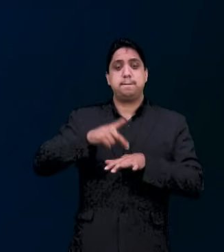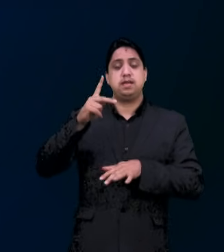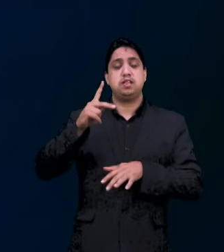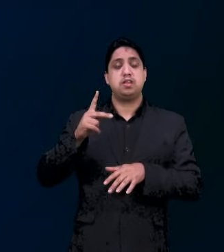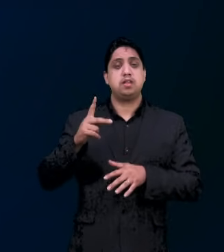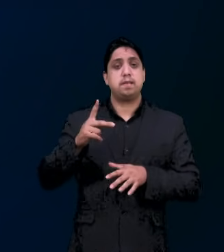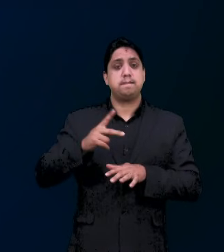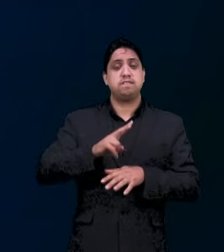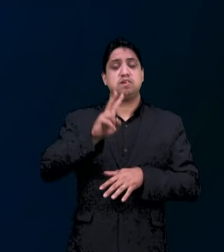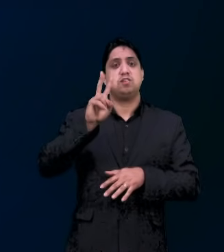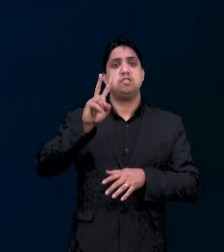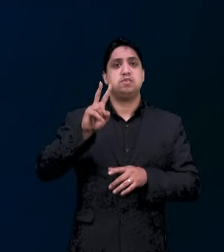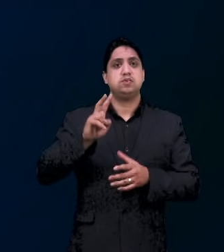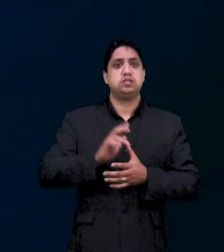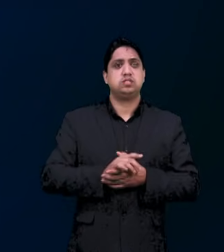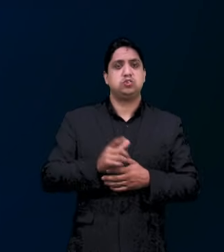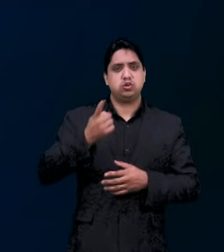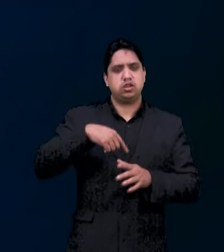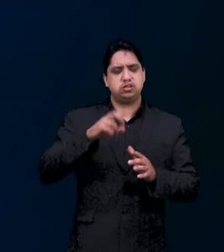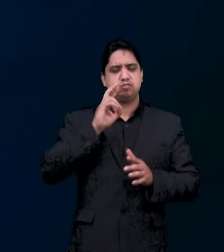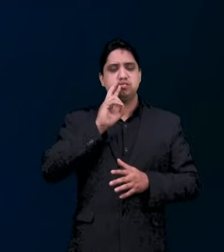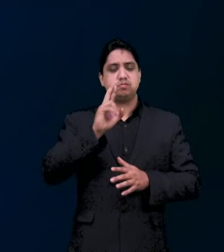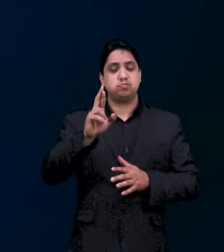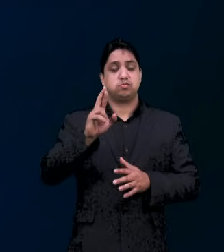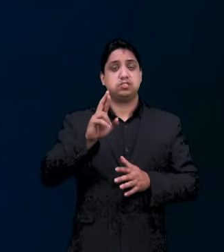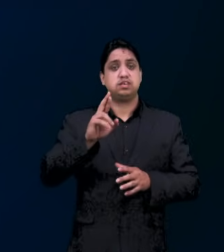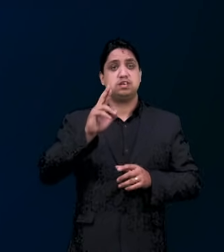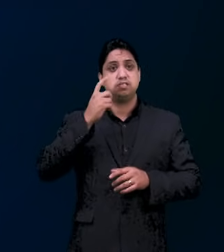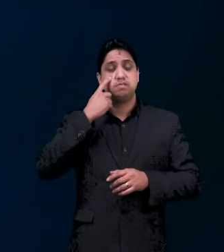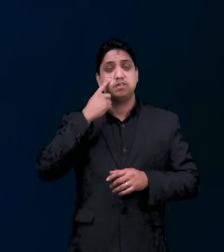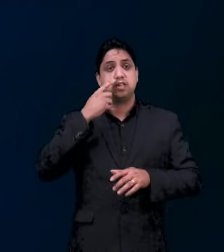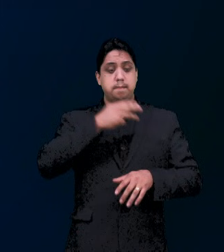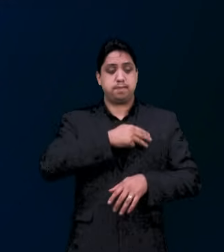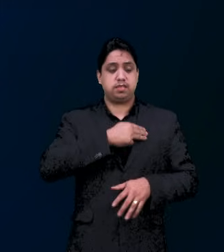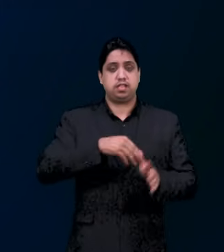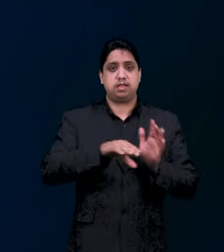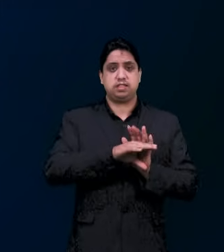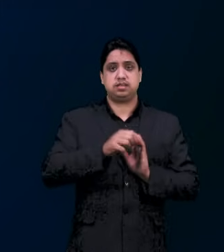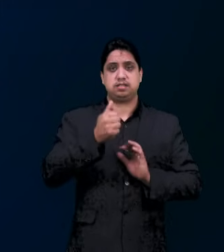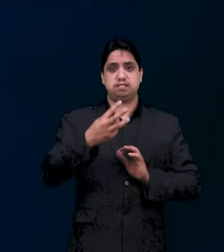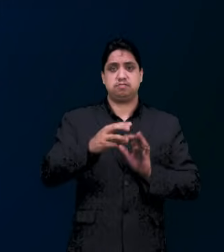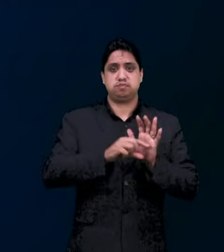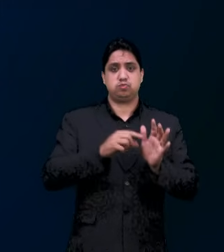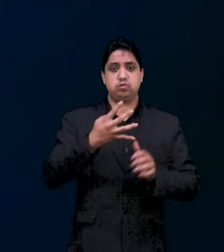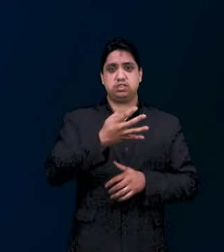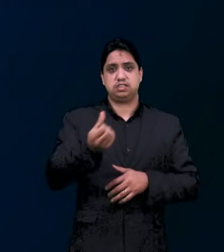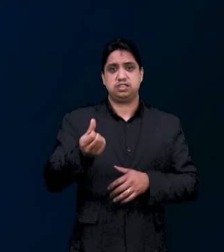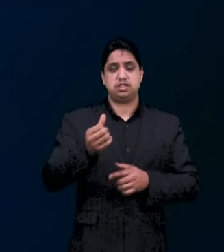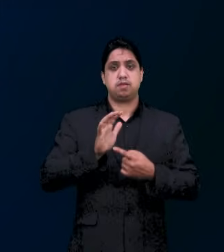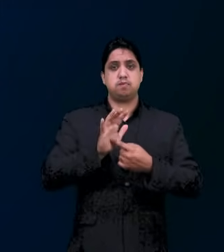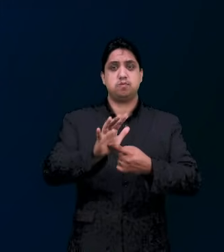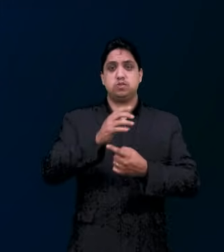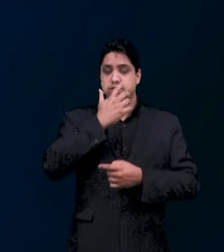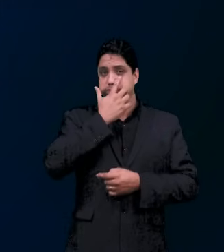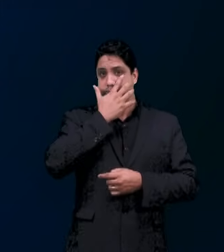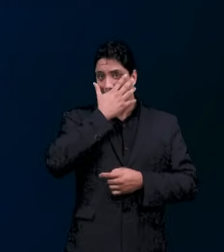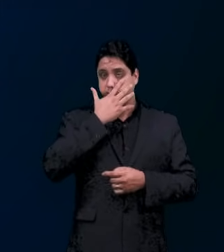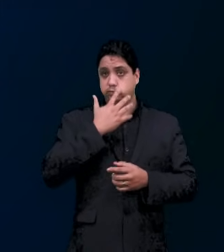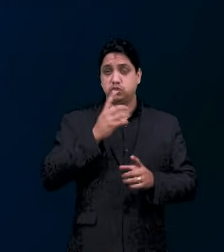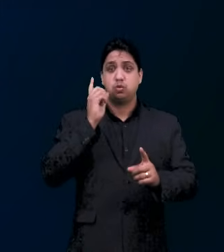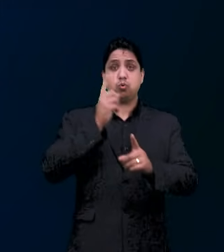prix? Nous pouvons trouver la réponse dans l'évangile de Matthieu, chapitre 13, verset 46.